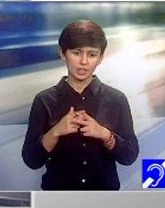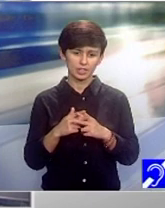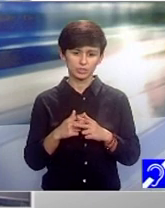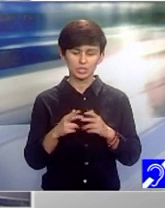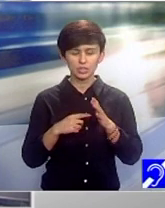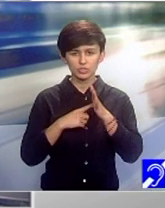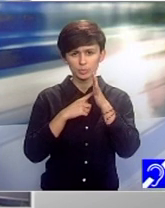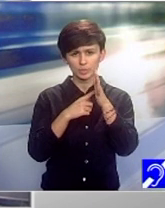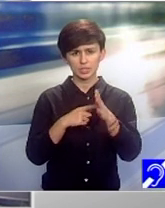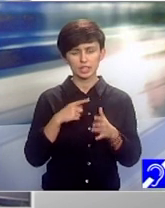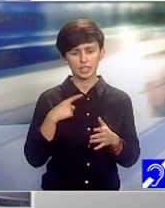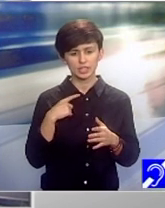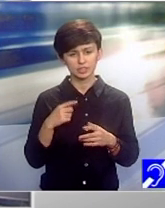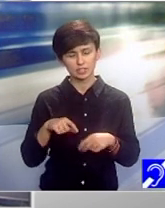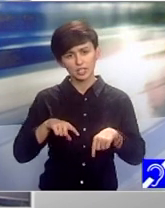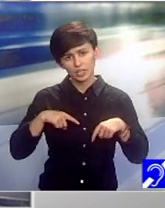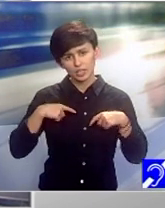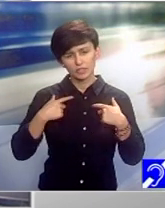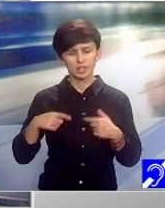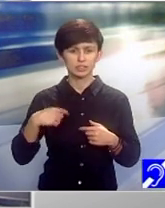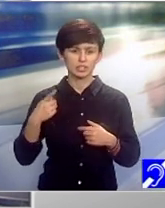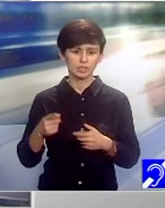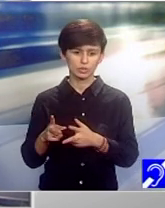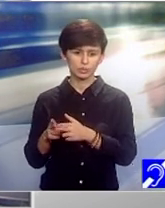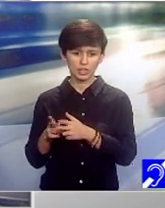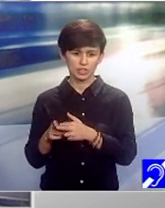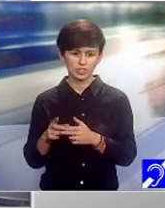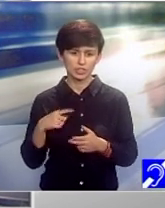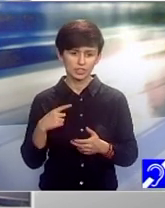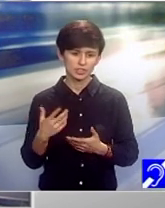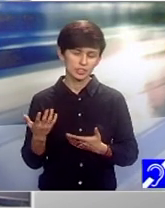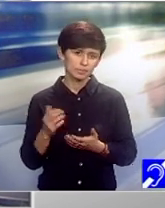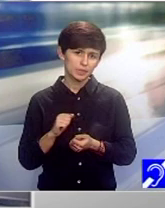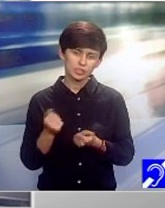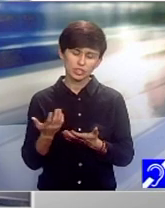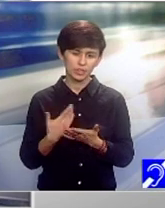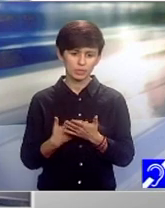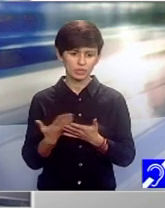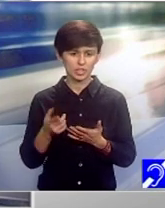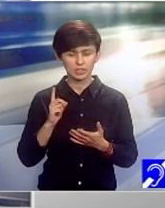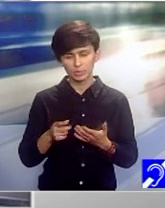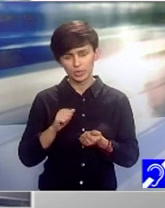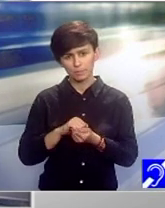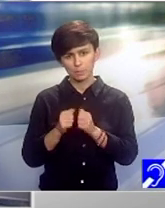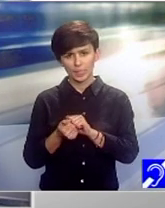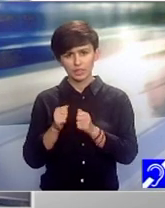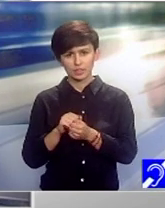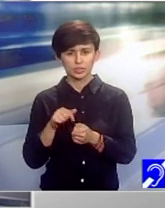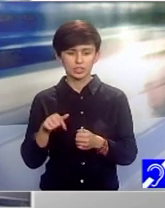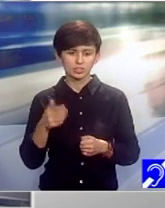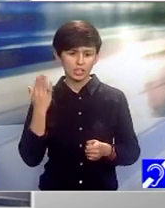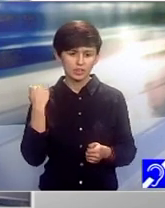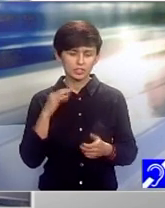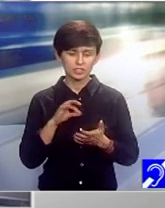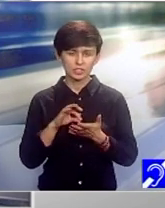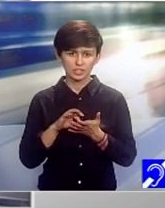arătat că există viață după cancer, există ceva pentru care trebuie să te lupți. Și ăla a fost, ca zic așa, punctul de întoarcere.